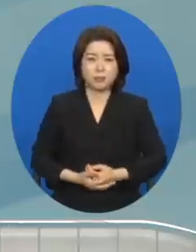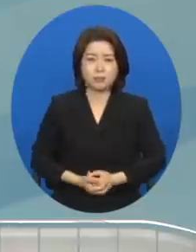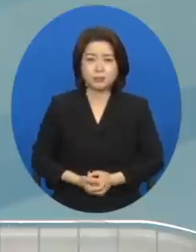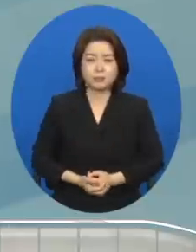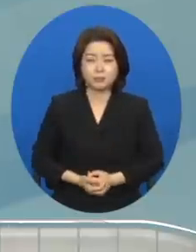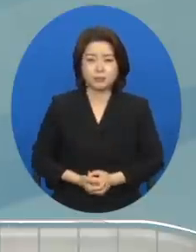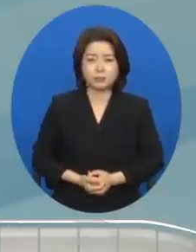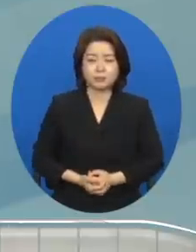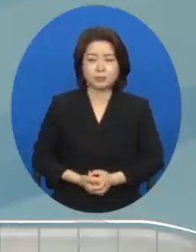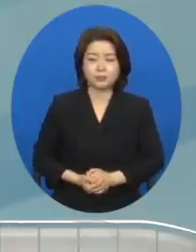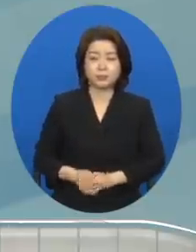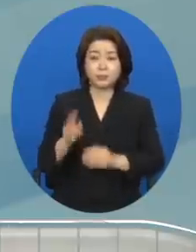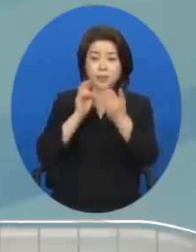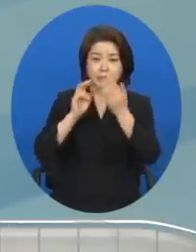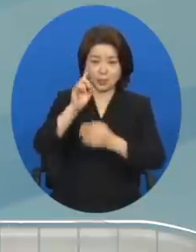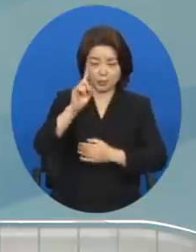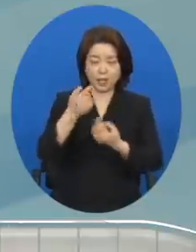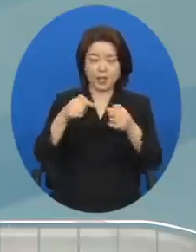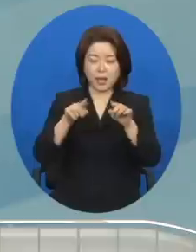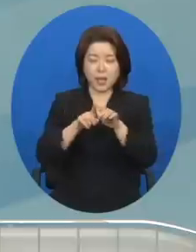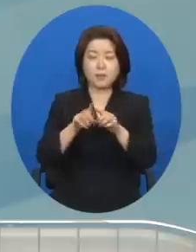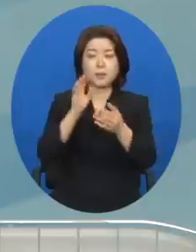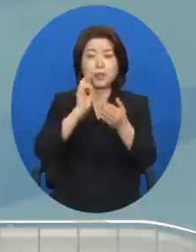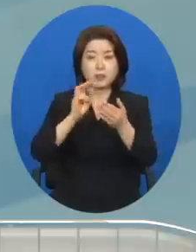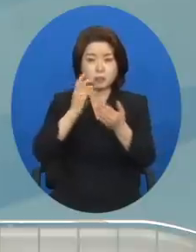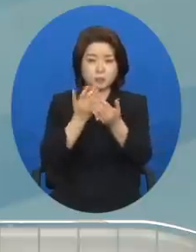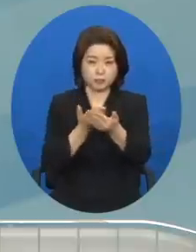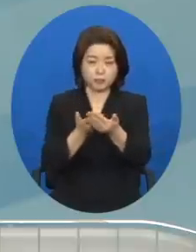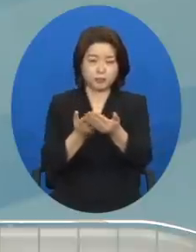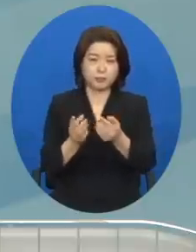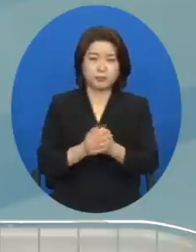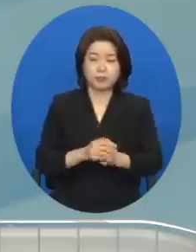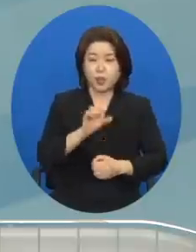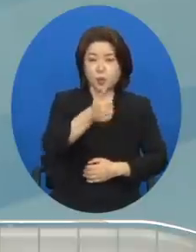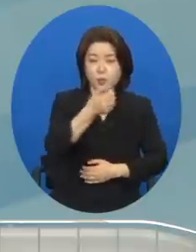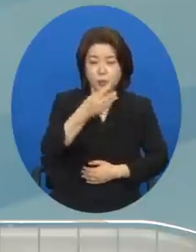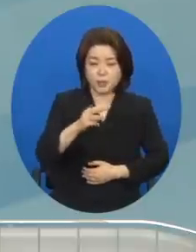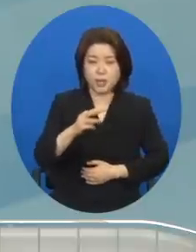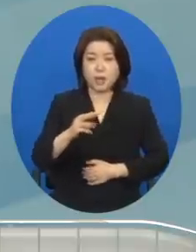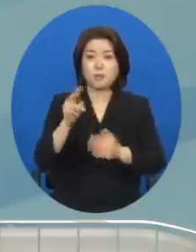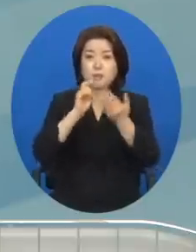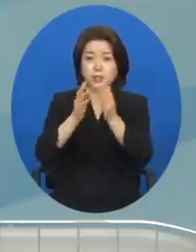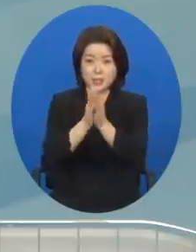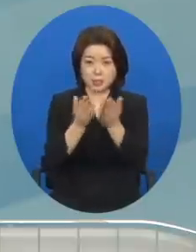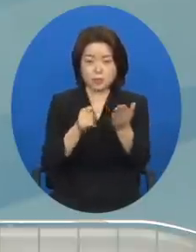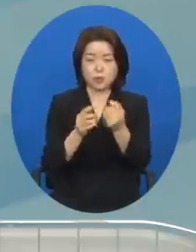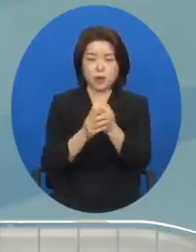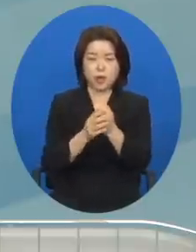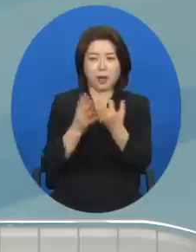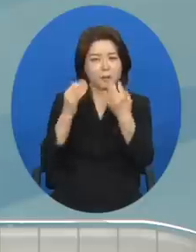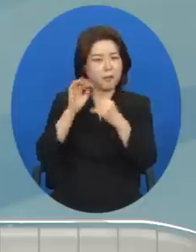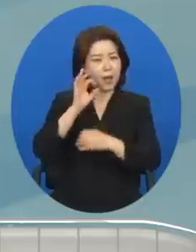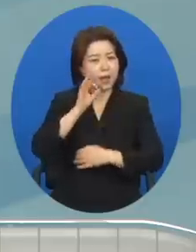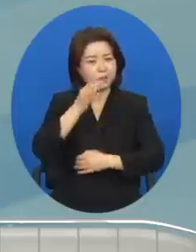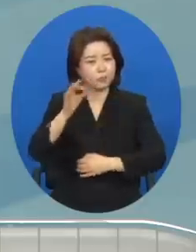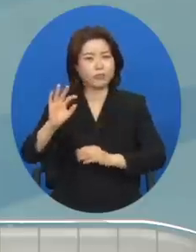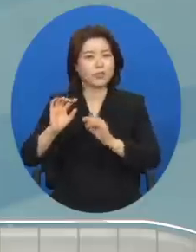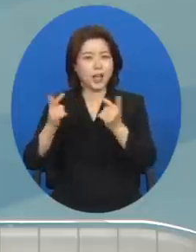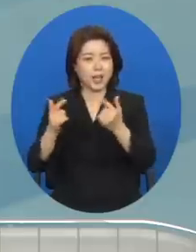우리 찬송 하나 같이 하면 좋겠어요. 503장 찬송가인데 잘 안 부르는 찬송가,